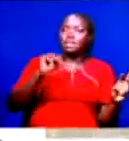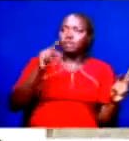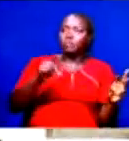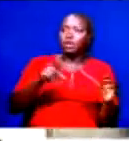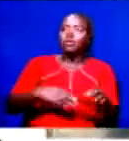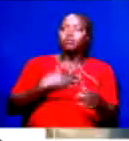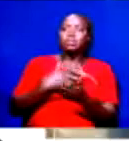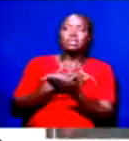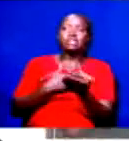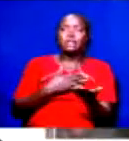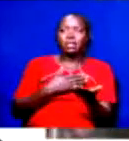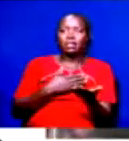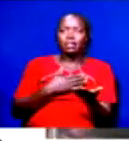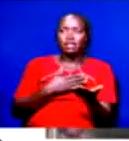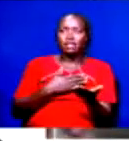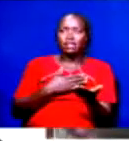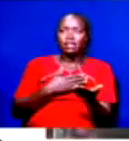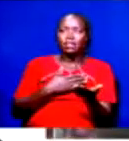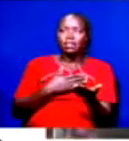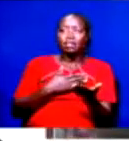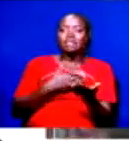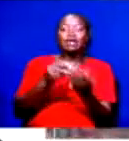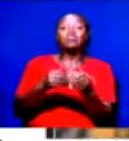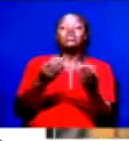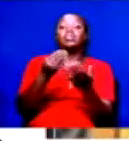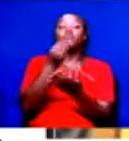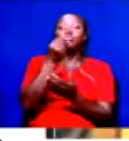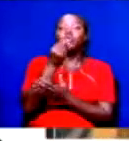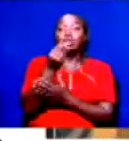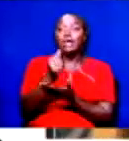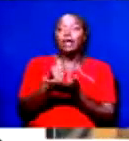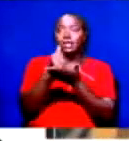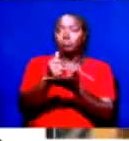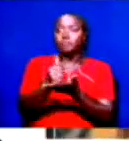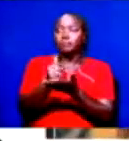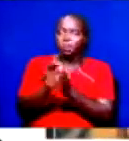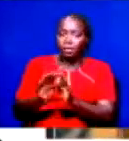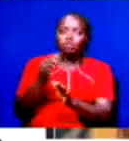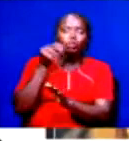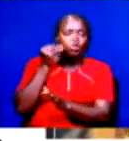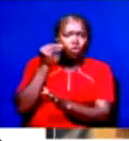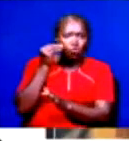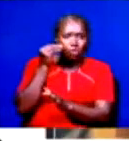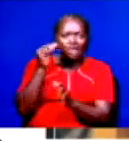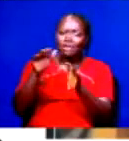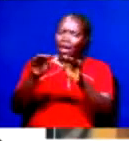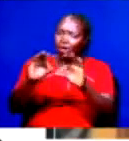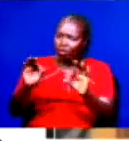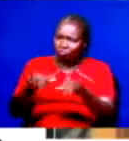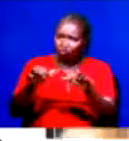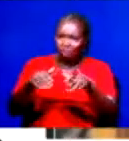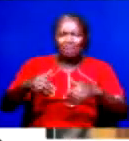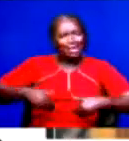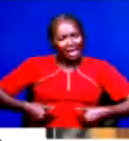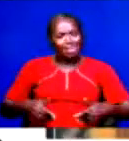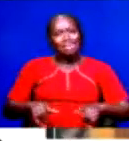kambi ya Loibongare, wadi ya Losuk, na kuwapa msaada wa chakula. They've left their homes, they've left their farms, they're hungry, they're